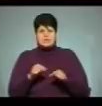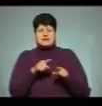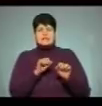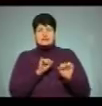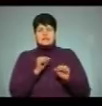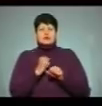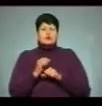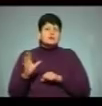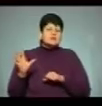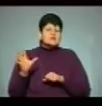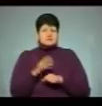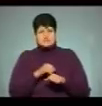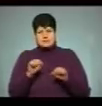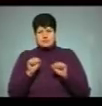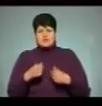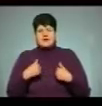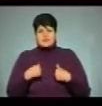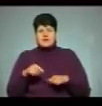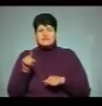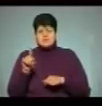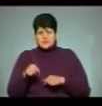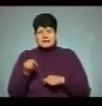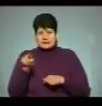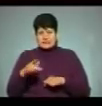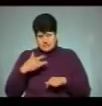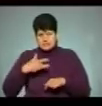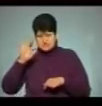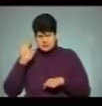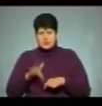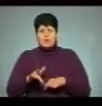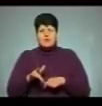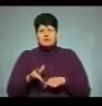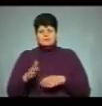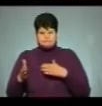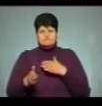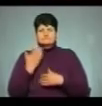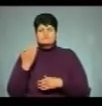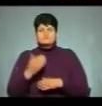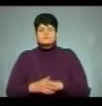все роблять, що можливе, а я вимагаю для них строгого, суворого наказу.